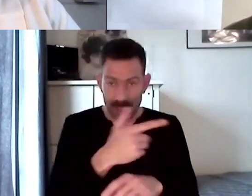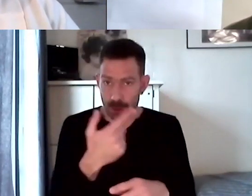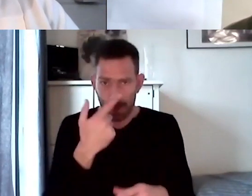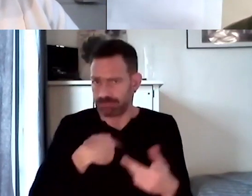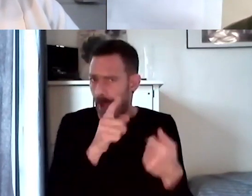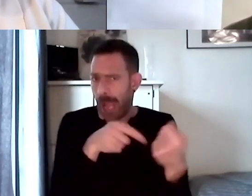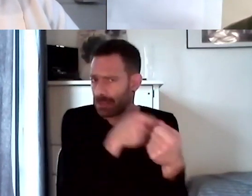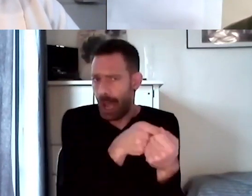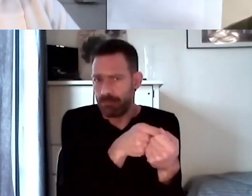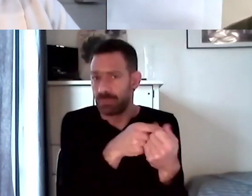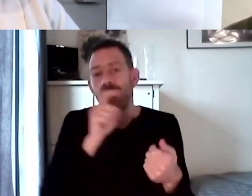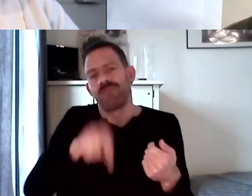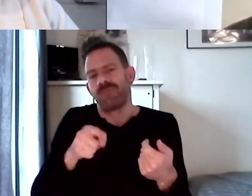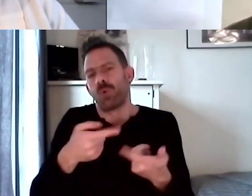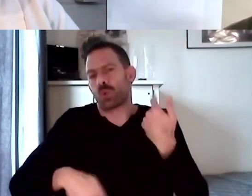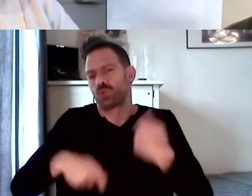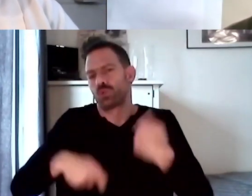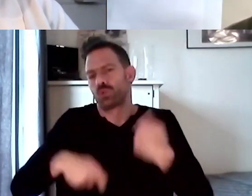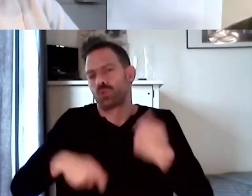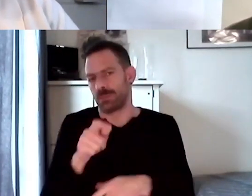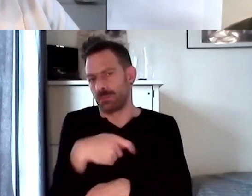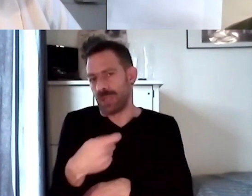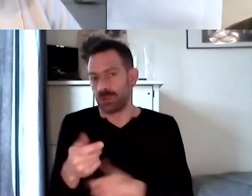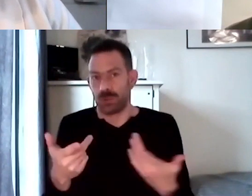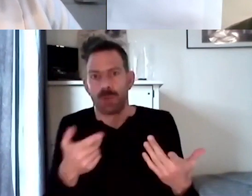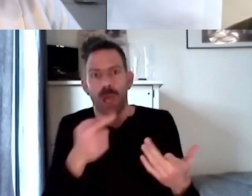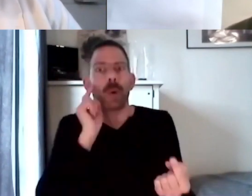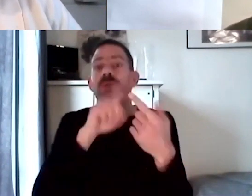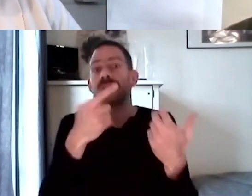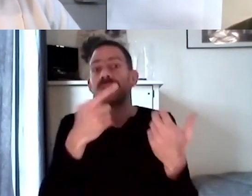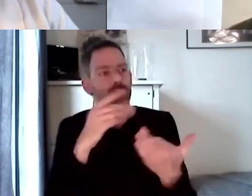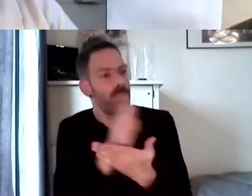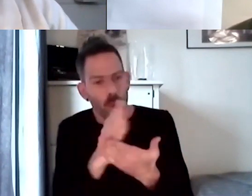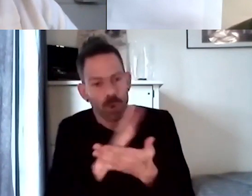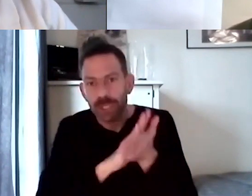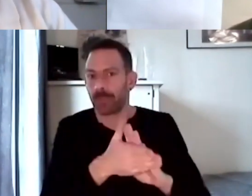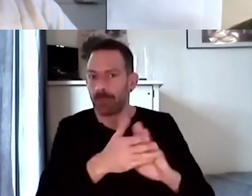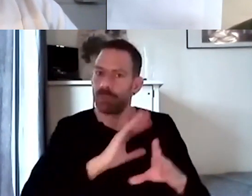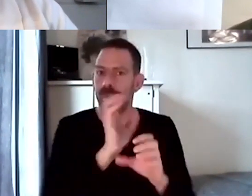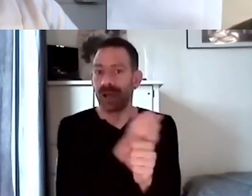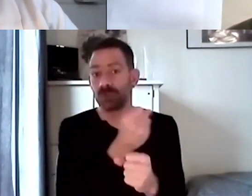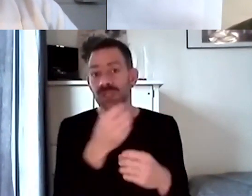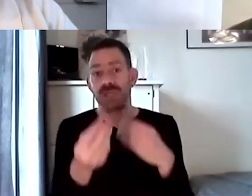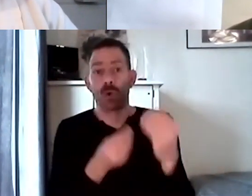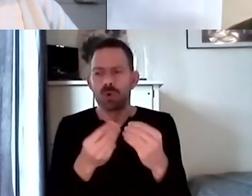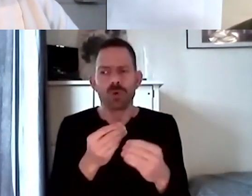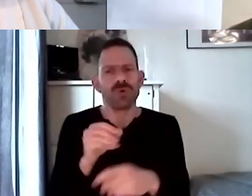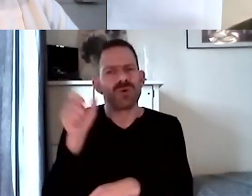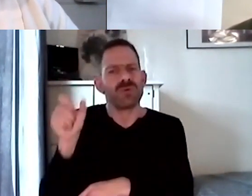être assez souple pour que justement les projets aboutissent, ou comme la personne le dit, je ne sais pas, Nathalie, tu